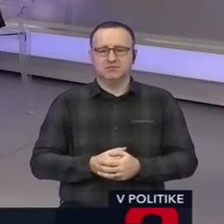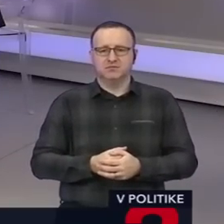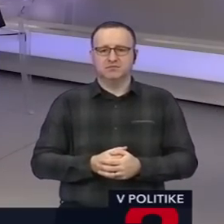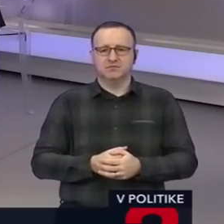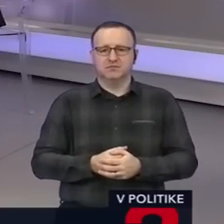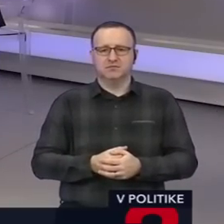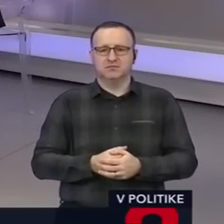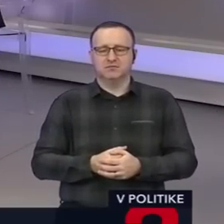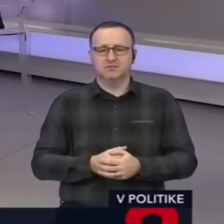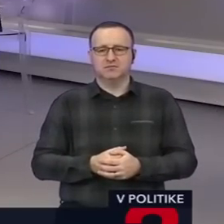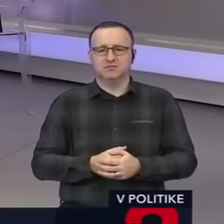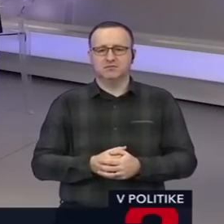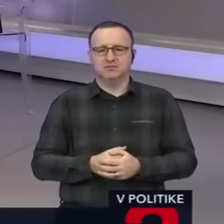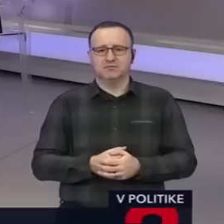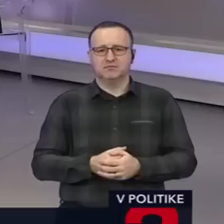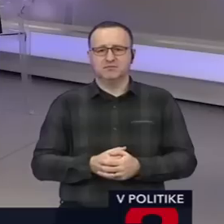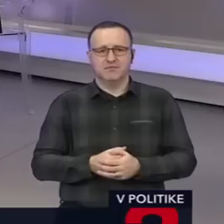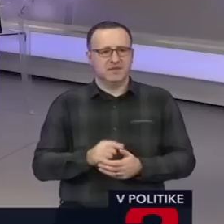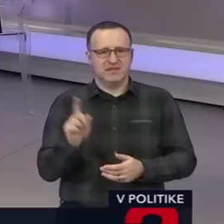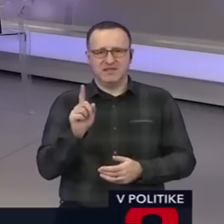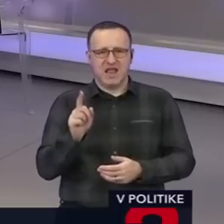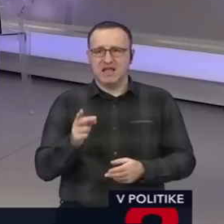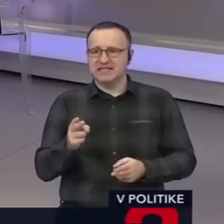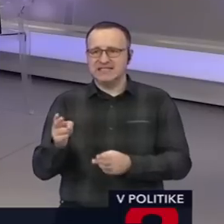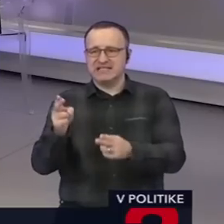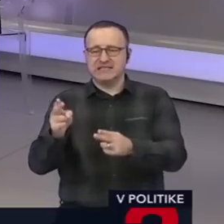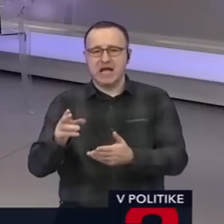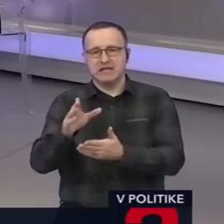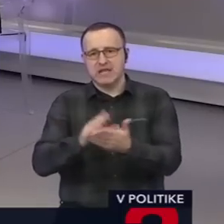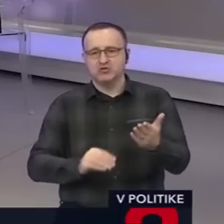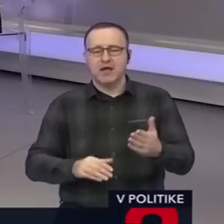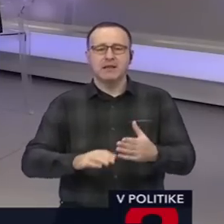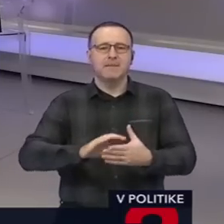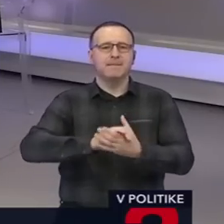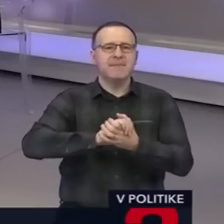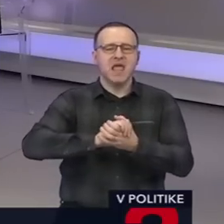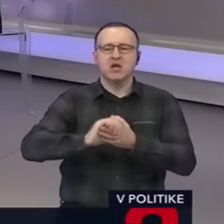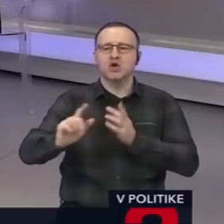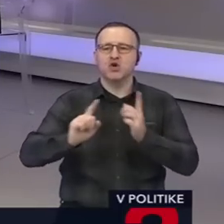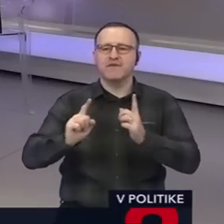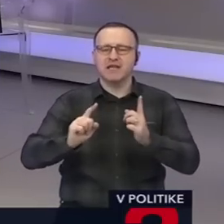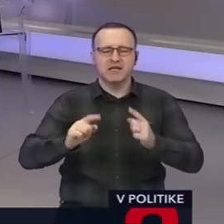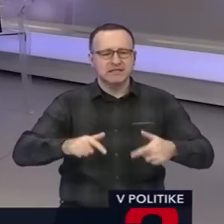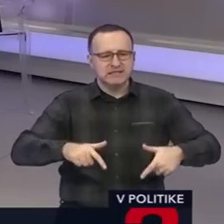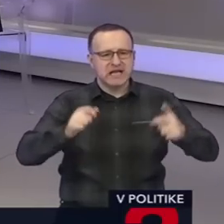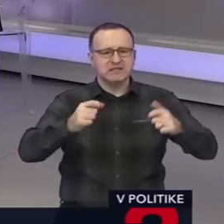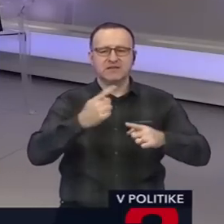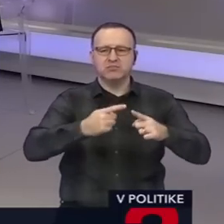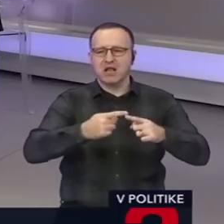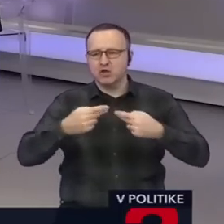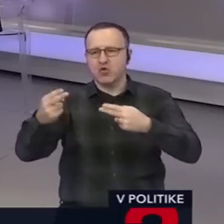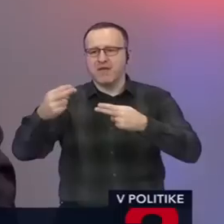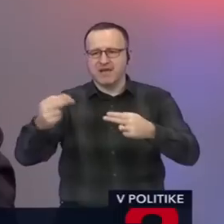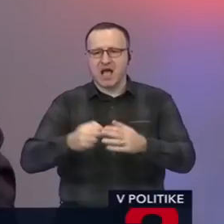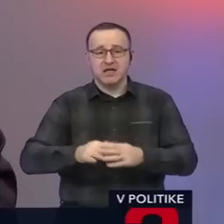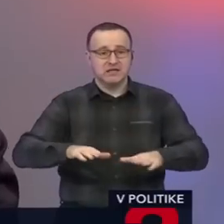vojenský konflikt. Nie je naozaj cesta začať mierové rokovania, zastaviť dodávky zbraní a